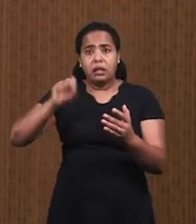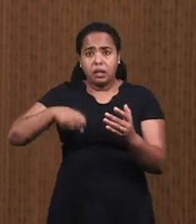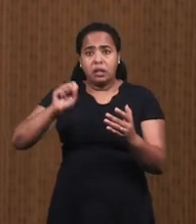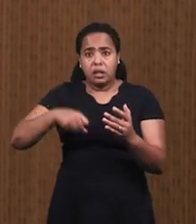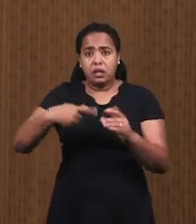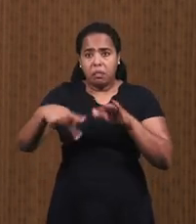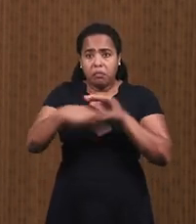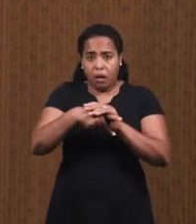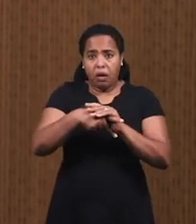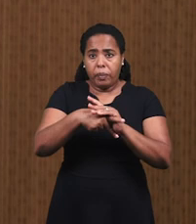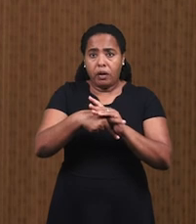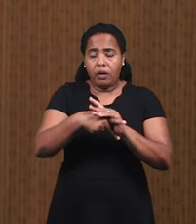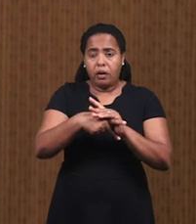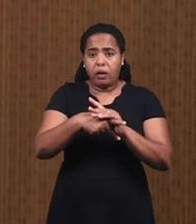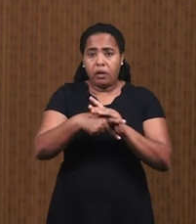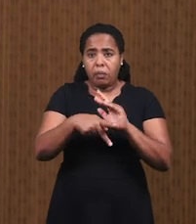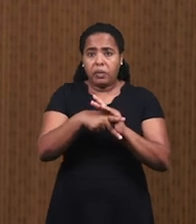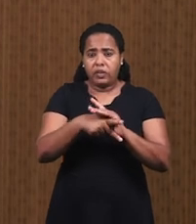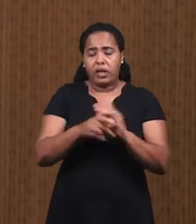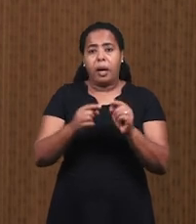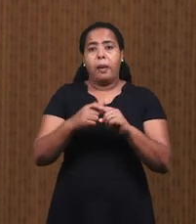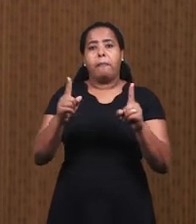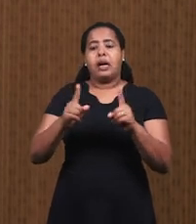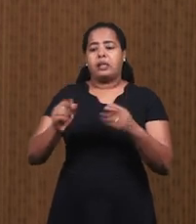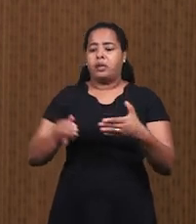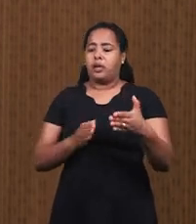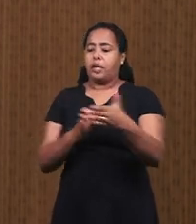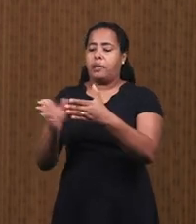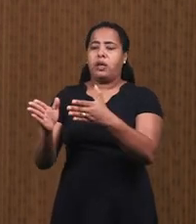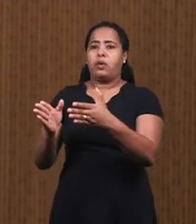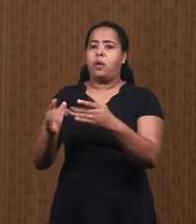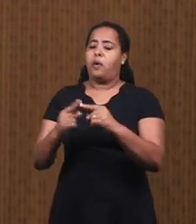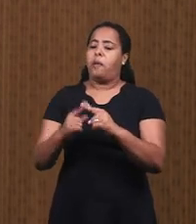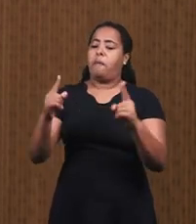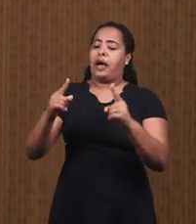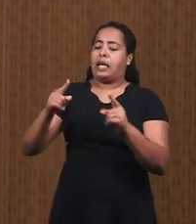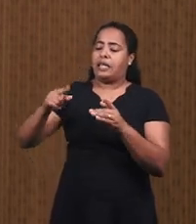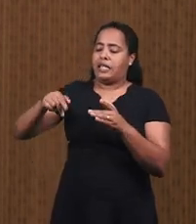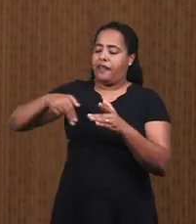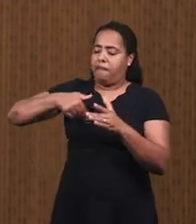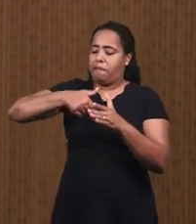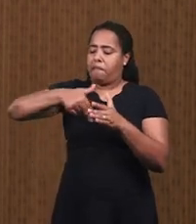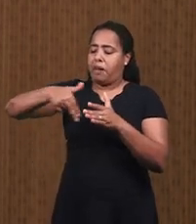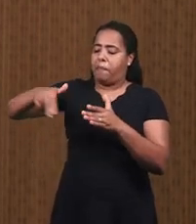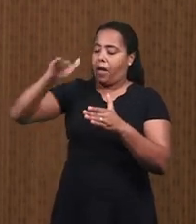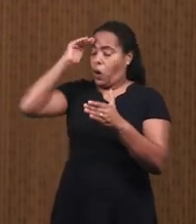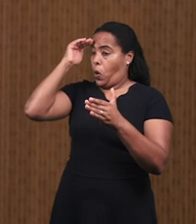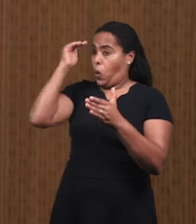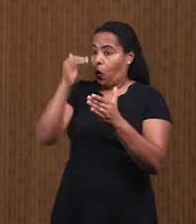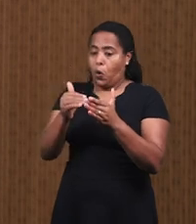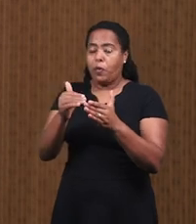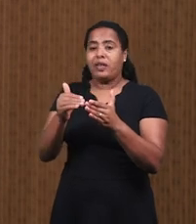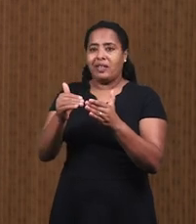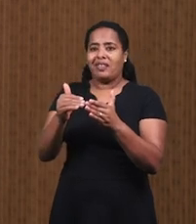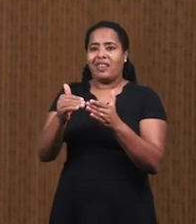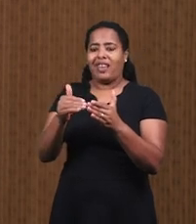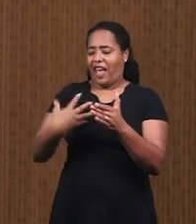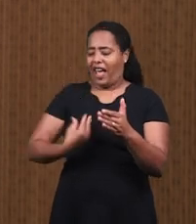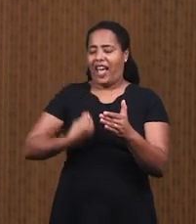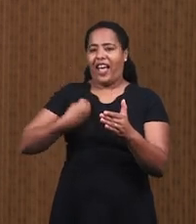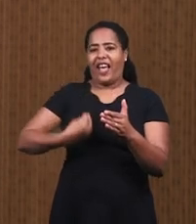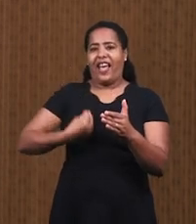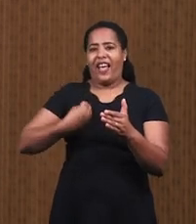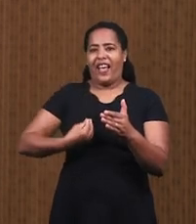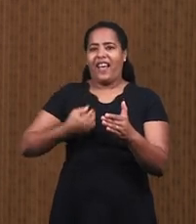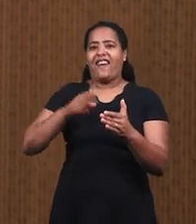это слово жизни. Когда Библия говорит, вот путь, это слово жизни. Но идите по пути, ходить по пути –